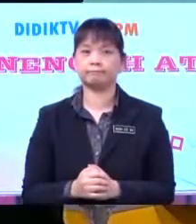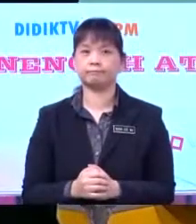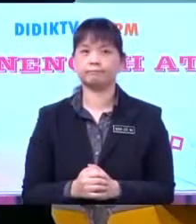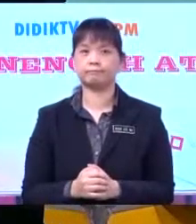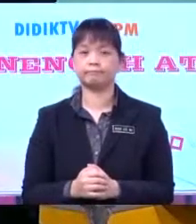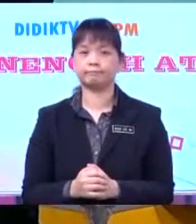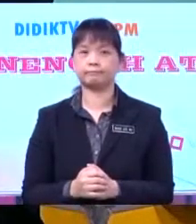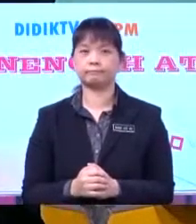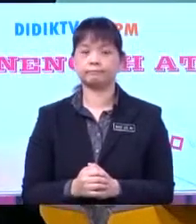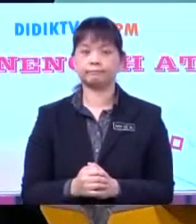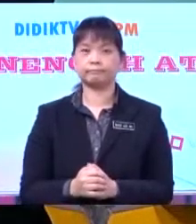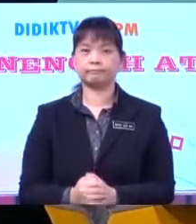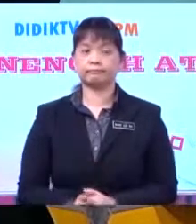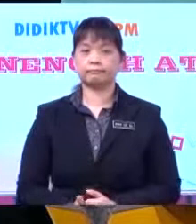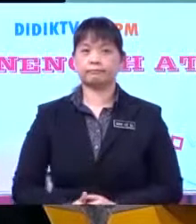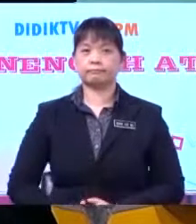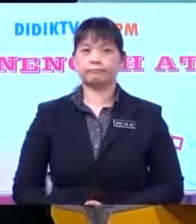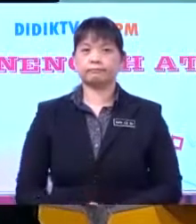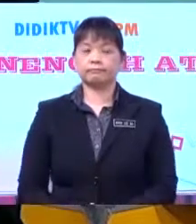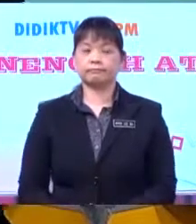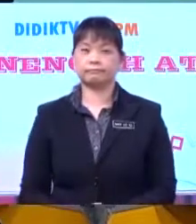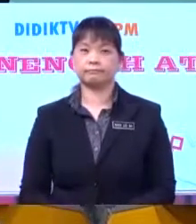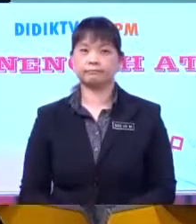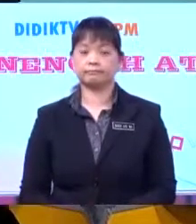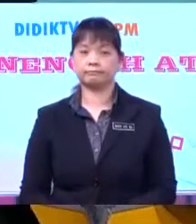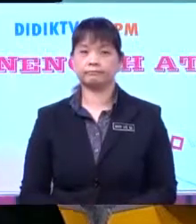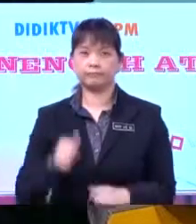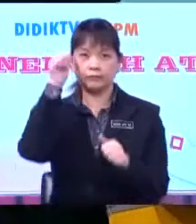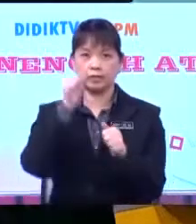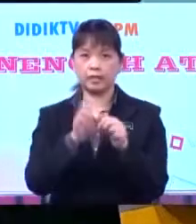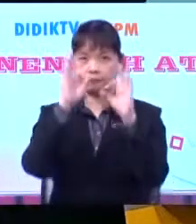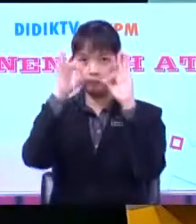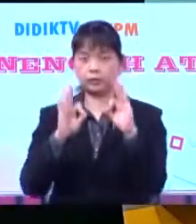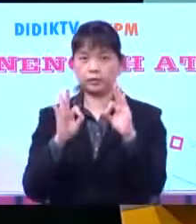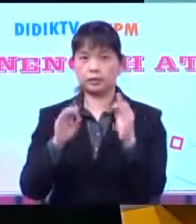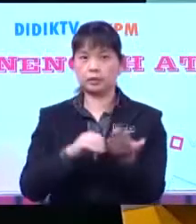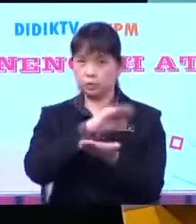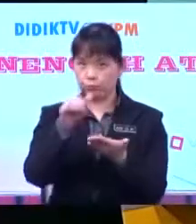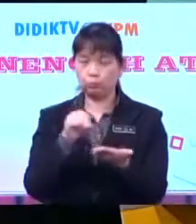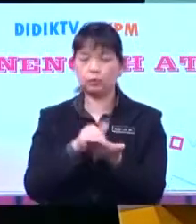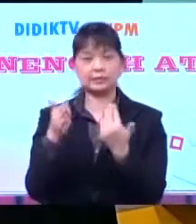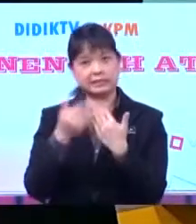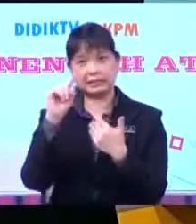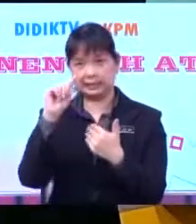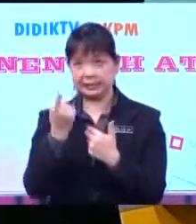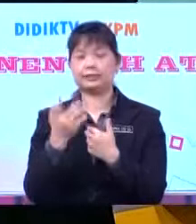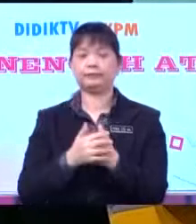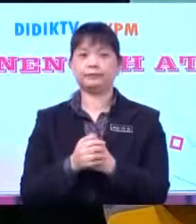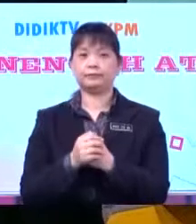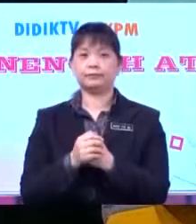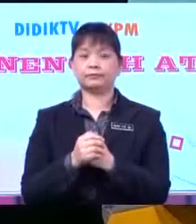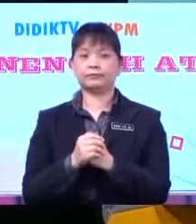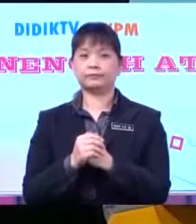Bendanya simpedas sempoi saja ingat pemula ini semuanya beres sajogyo oke